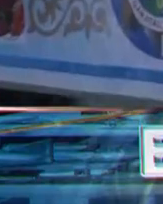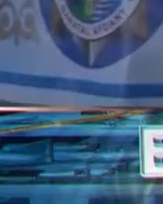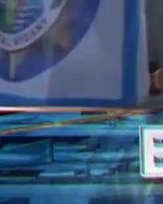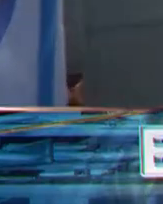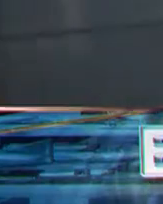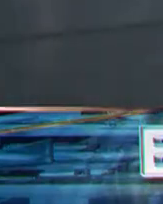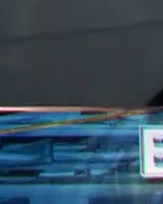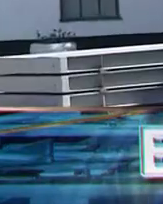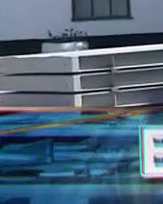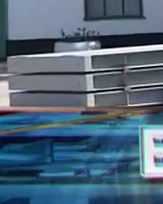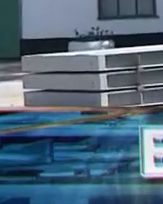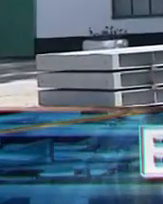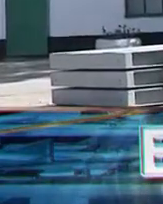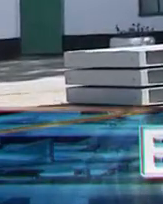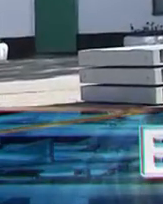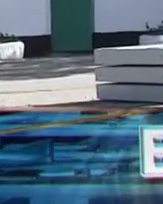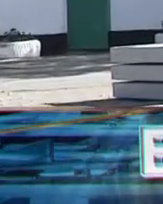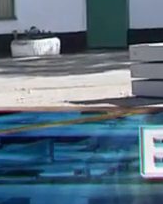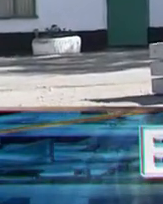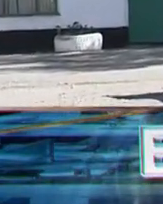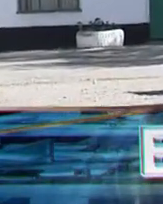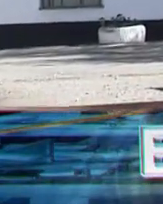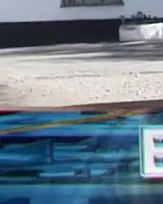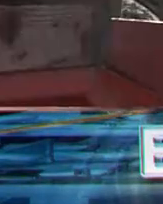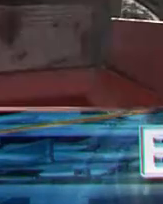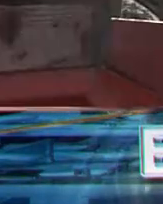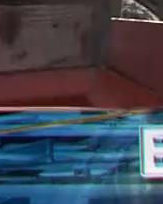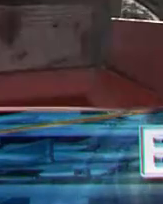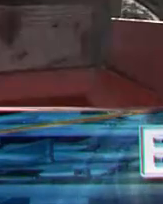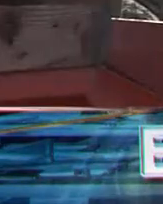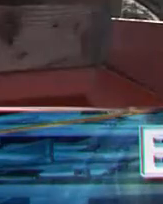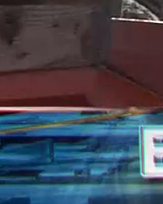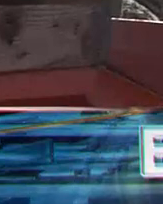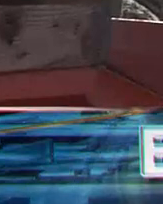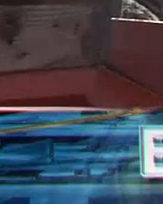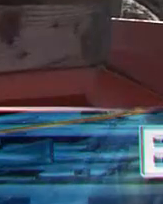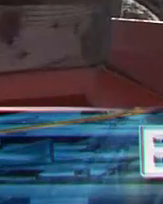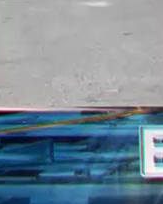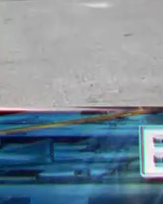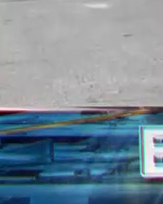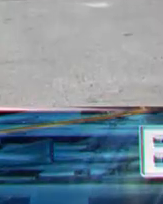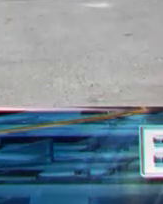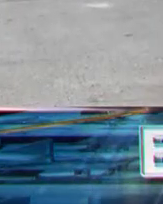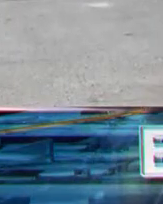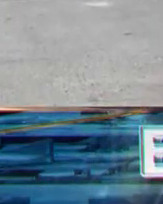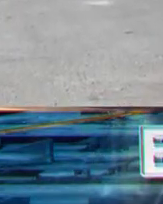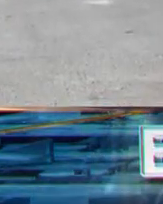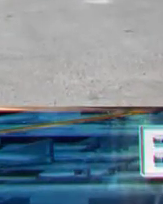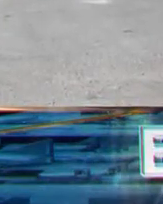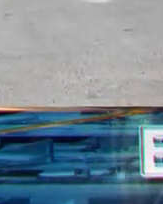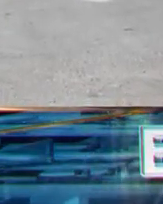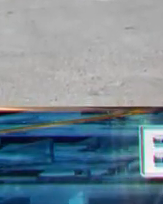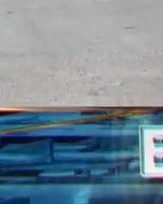Тәтті түбірдің тәтті жемісі. Облыста қан қызылшасын жинау науқаны басталды. Алғашқы күнінде жетісулық диқандар 300